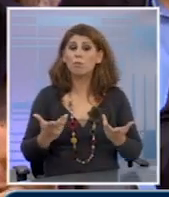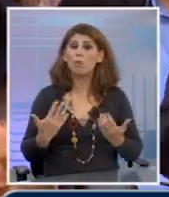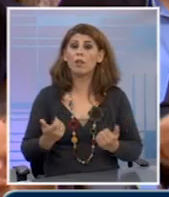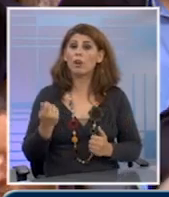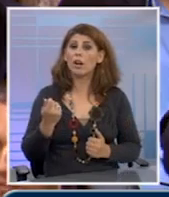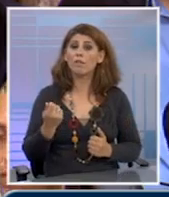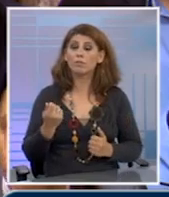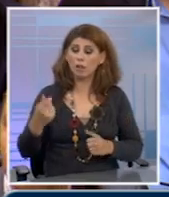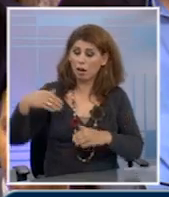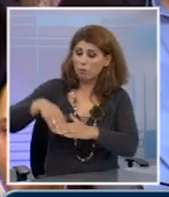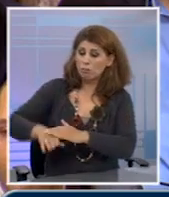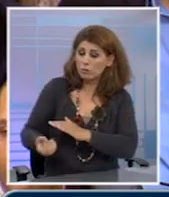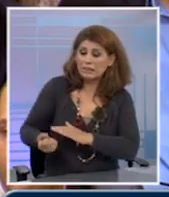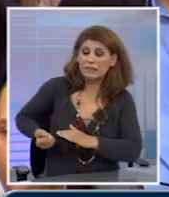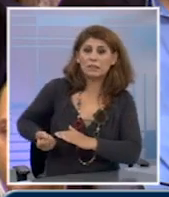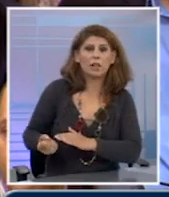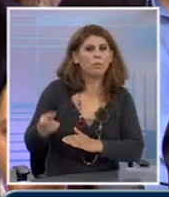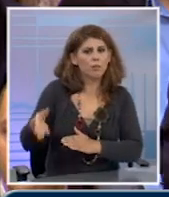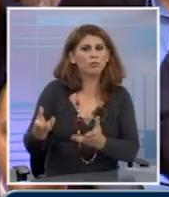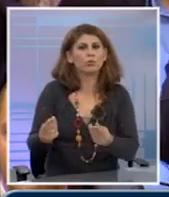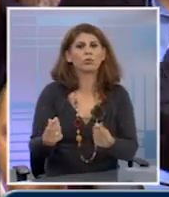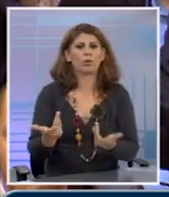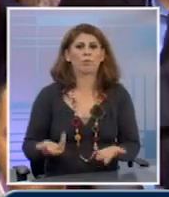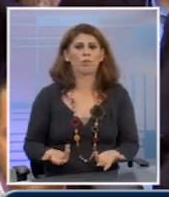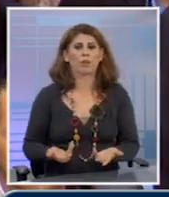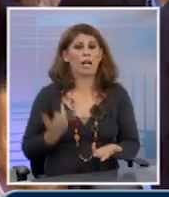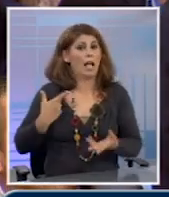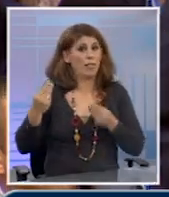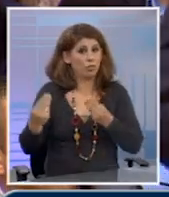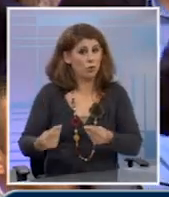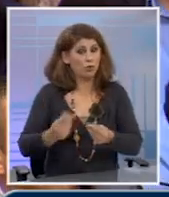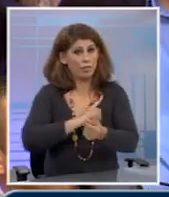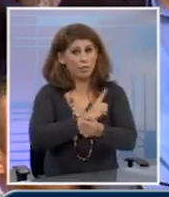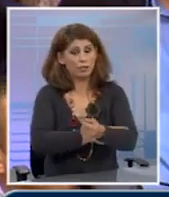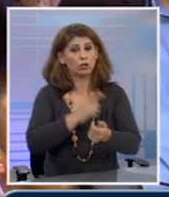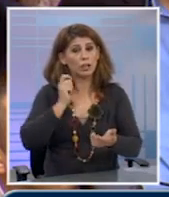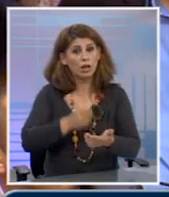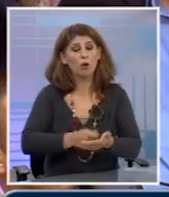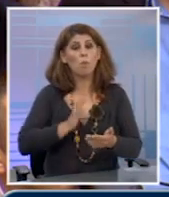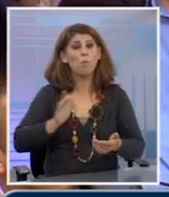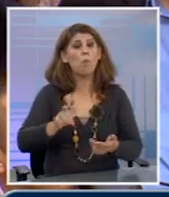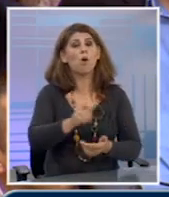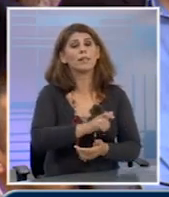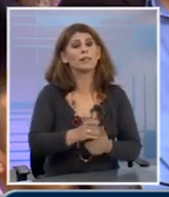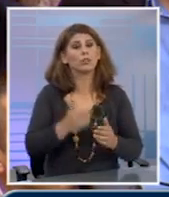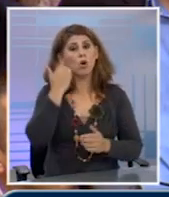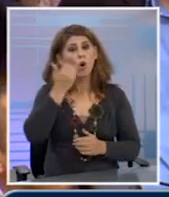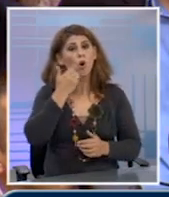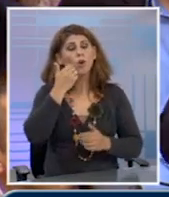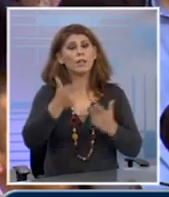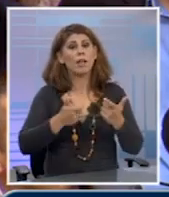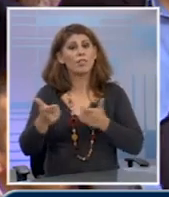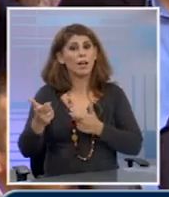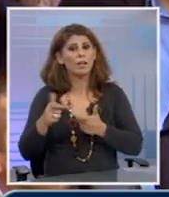λεφτά απ τα μπαούλα και απ τα συρτάρια να πώς θα βγούνε εάν δώσετε τη δυνατότητα να αγοράσουν οι πολίτες τα κόκκινα δάνεια αυτό